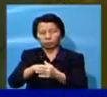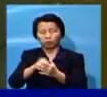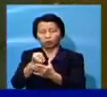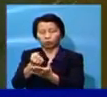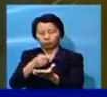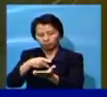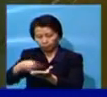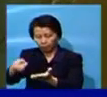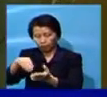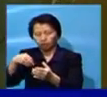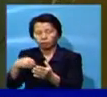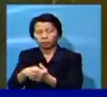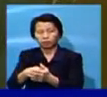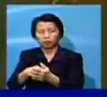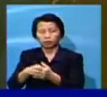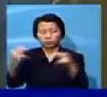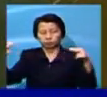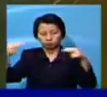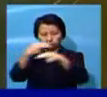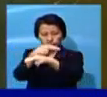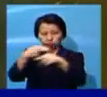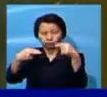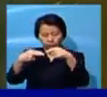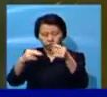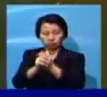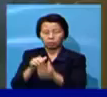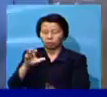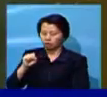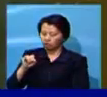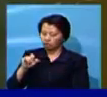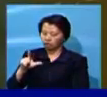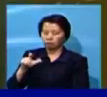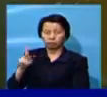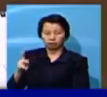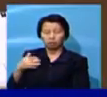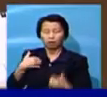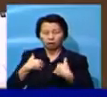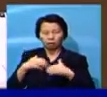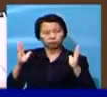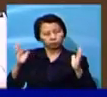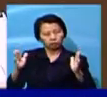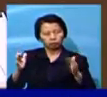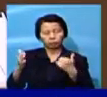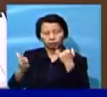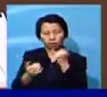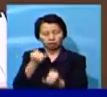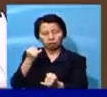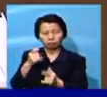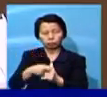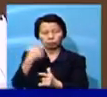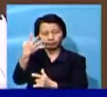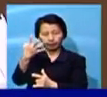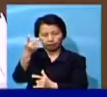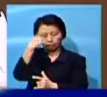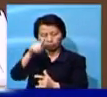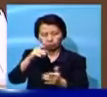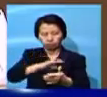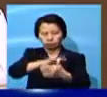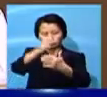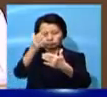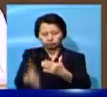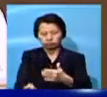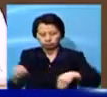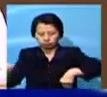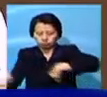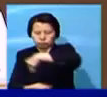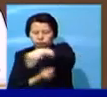berbayar dalam konsesi lebuh Raya itu Sal holding dan PNB mempunyai tempoh sehingga akhir April ini untuk memuktamadkan